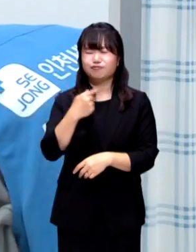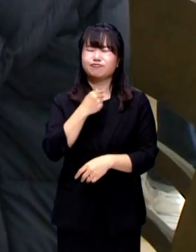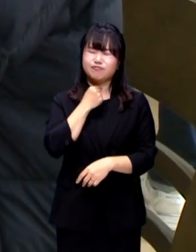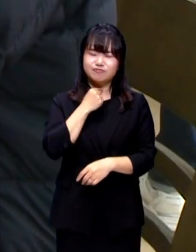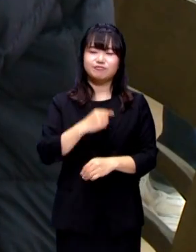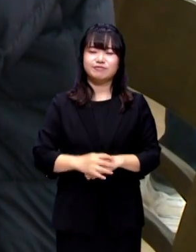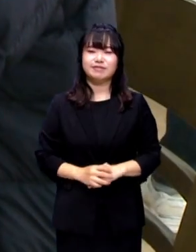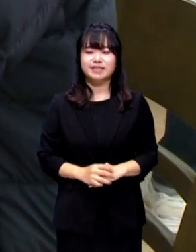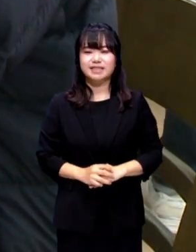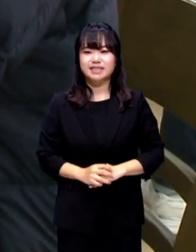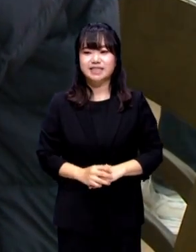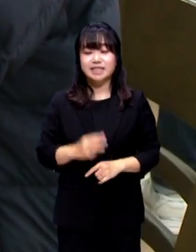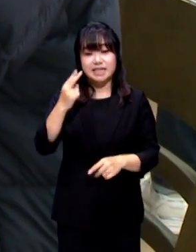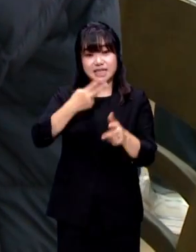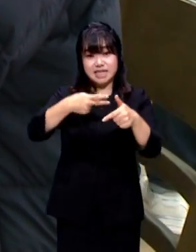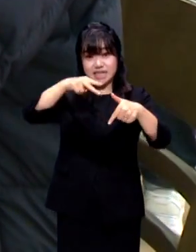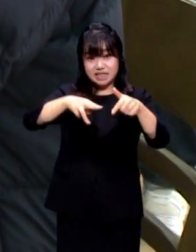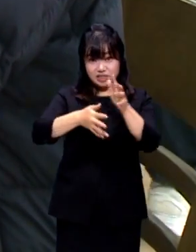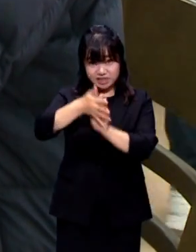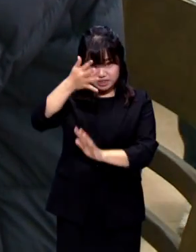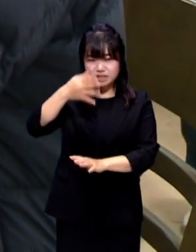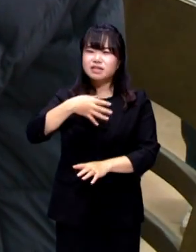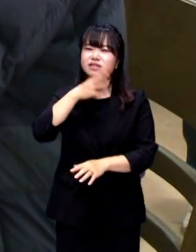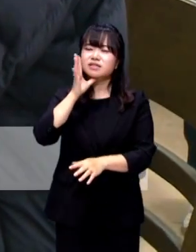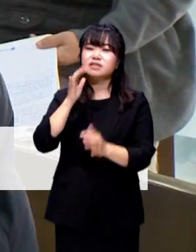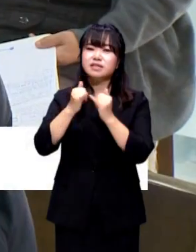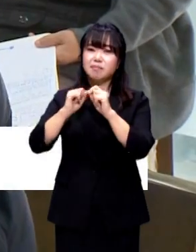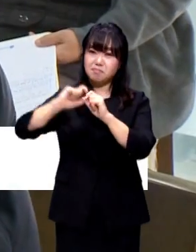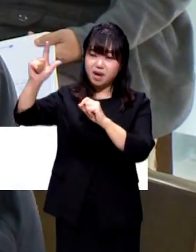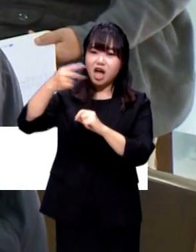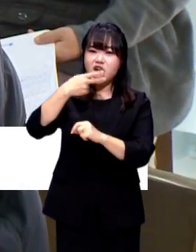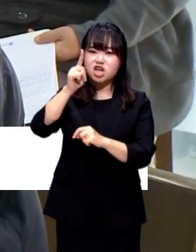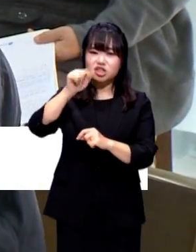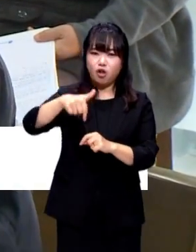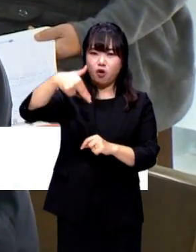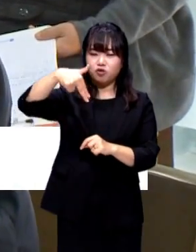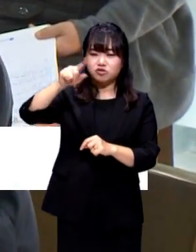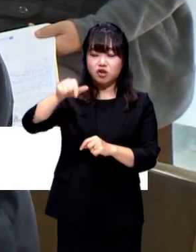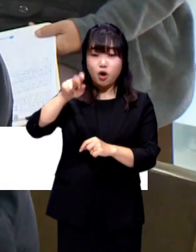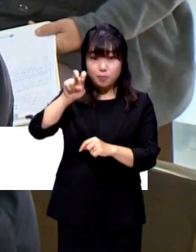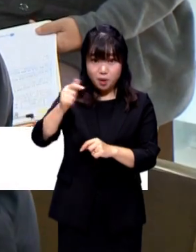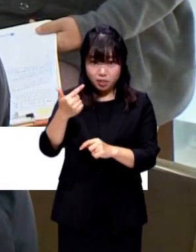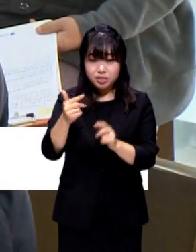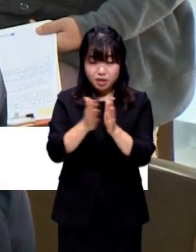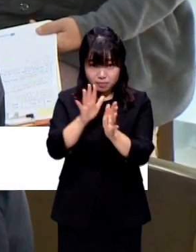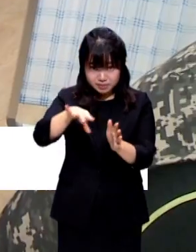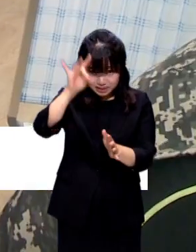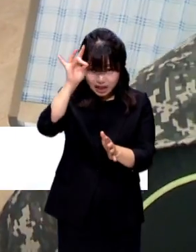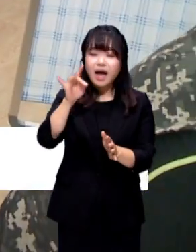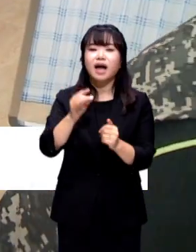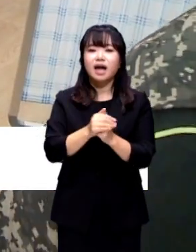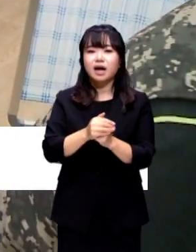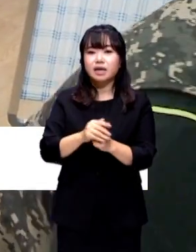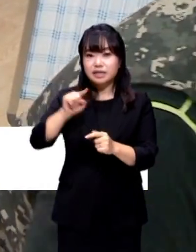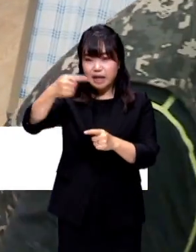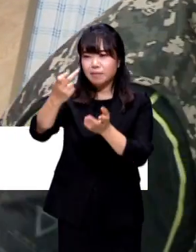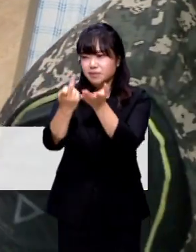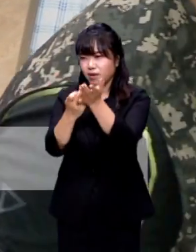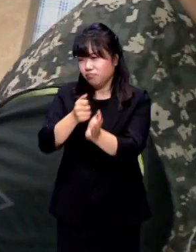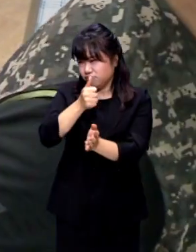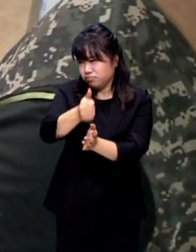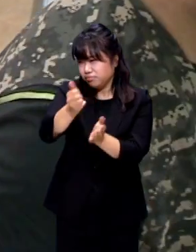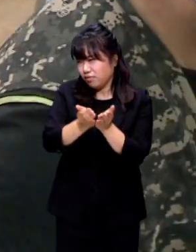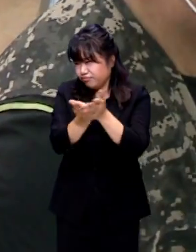좋겠습니다. 인천시는 고령 인구 비율이 높은 덕정면을 시작으로 섬 지역을 순차적으로 방문해 무료 진료